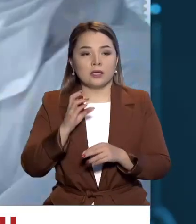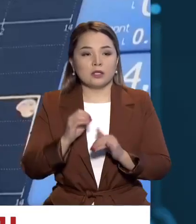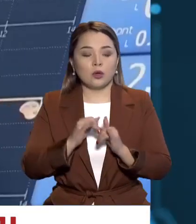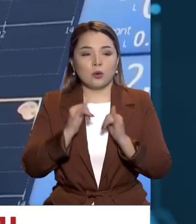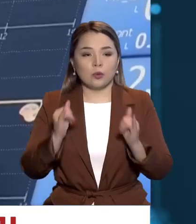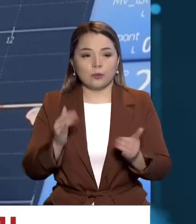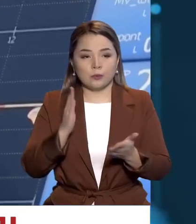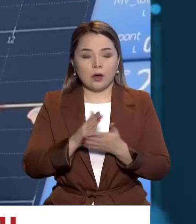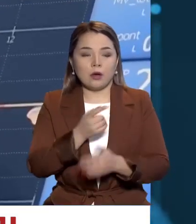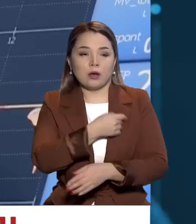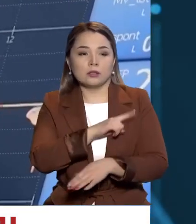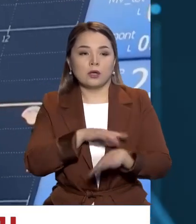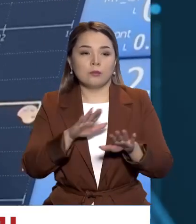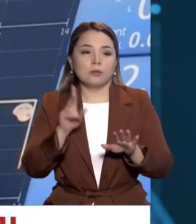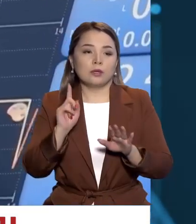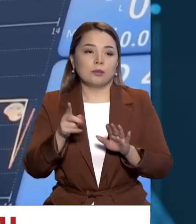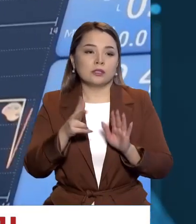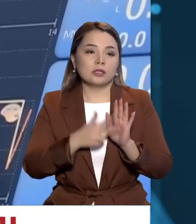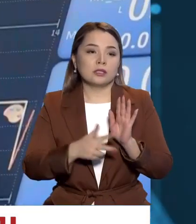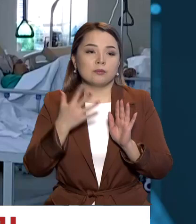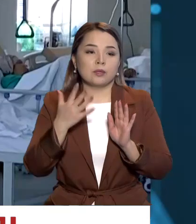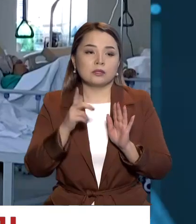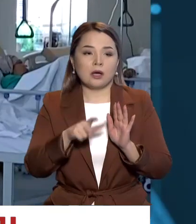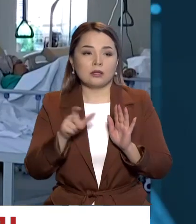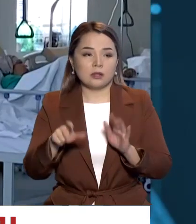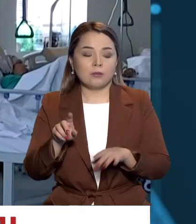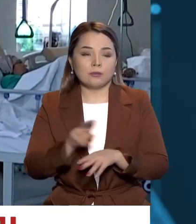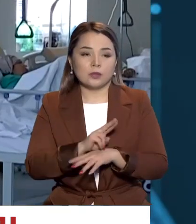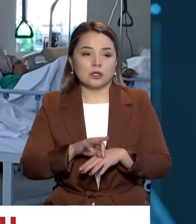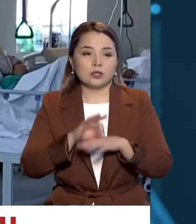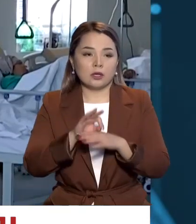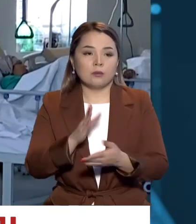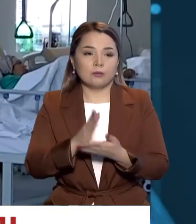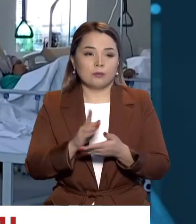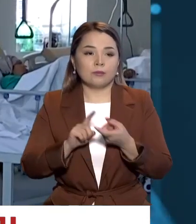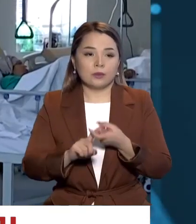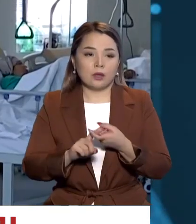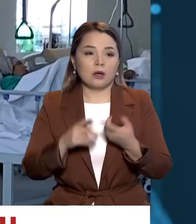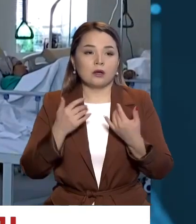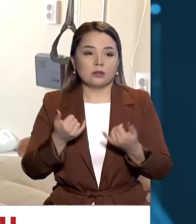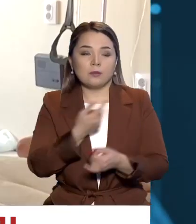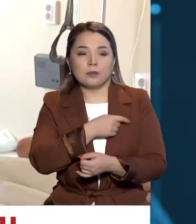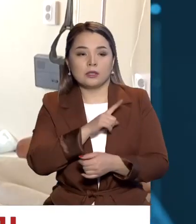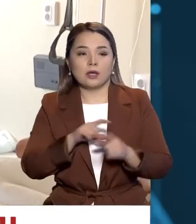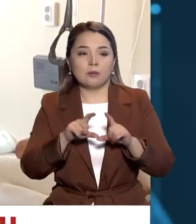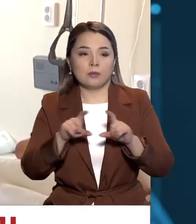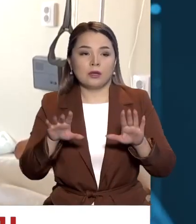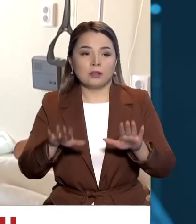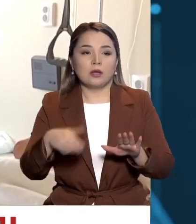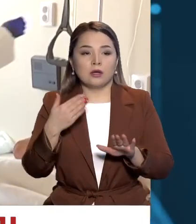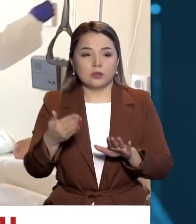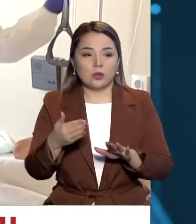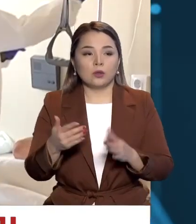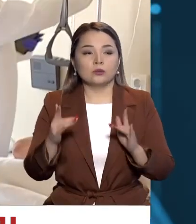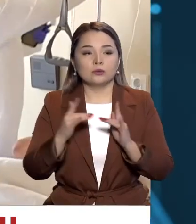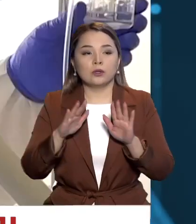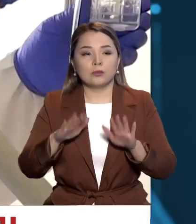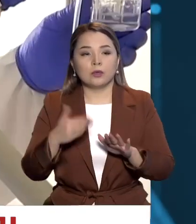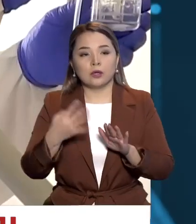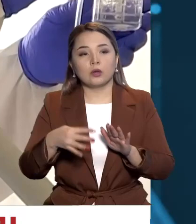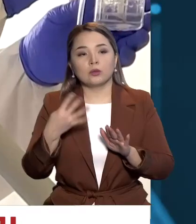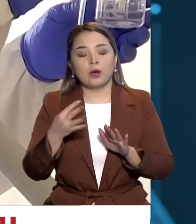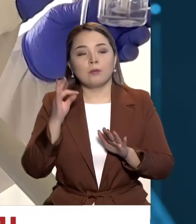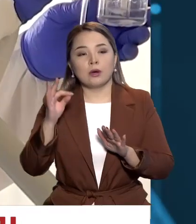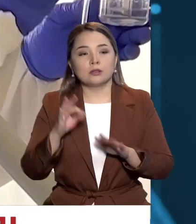Қазір ауруханаларда 1085 адам індеттен ем алып жатыр. Ал медициналық мекемелердегі төсек орындардың